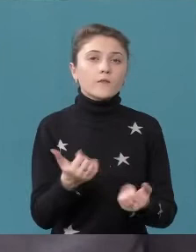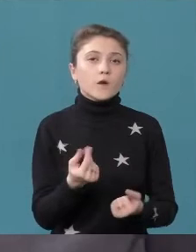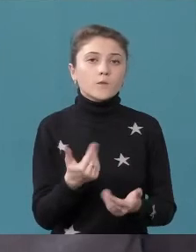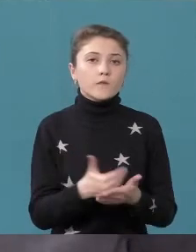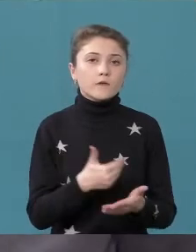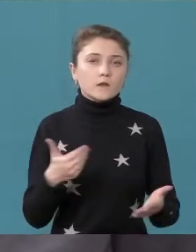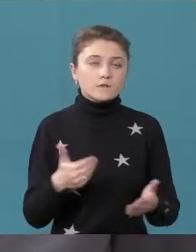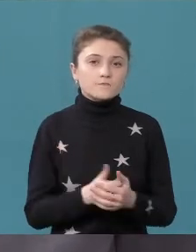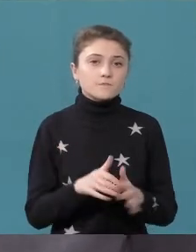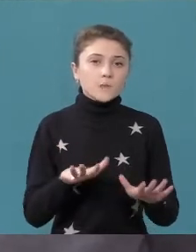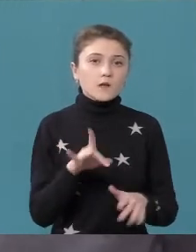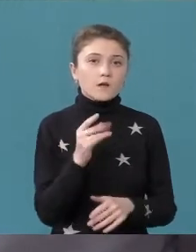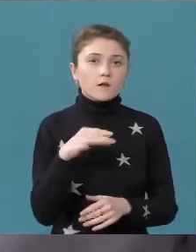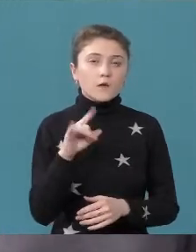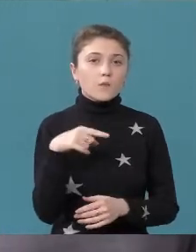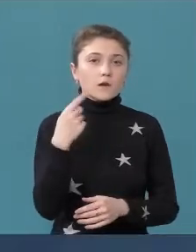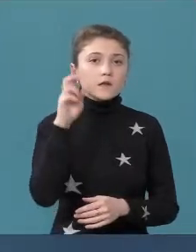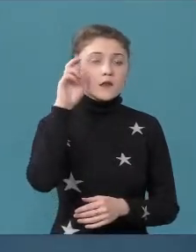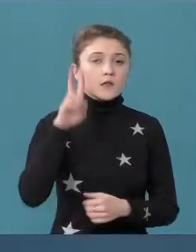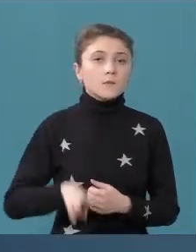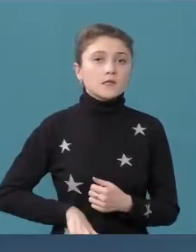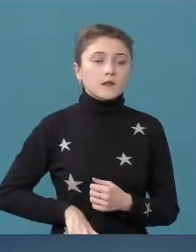Чернівецької міської ради та обласної держадміністрації.